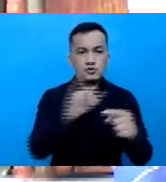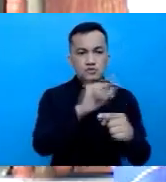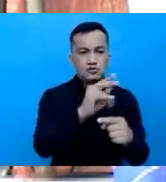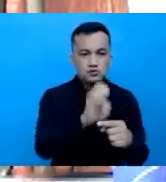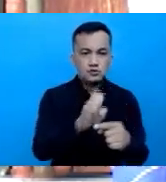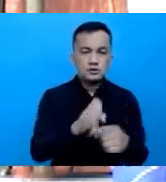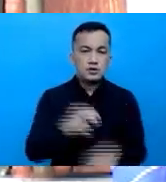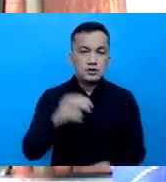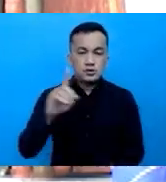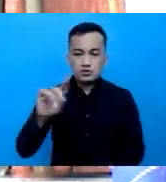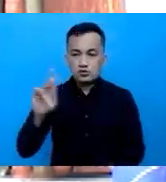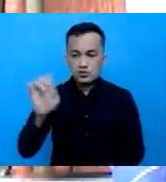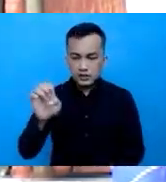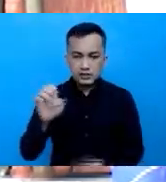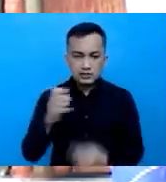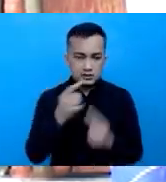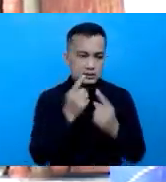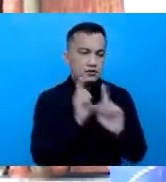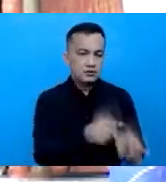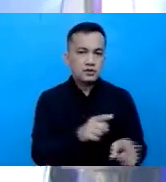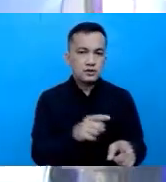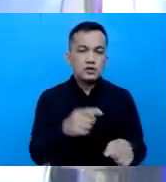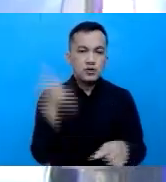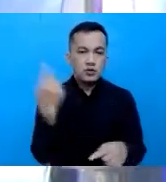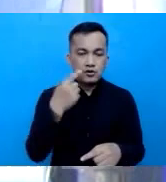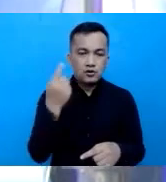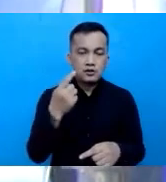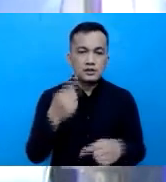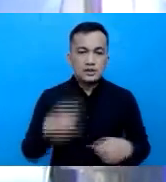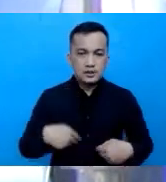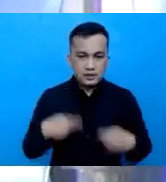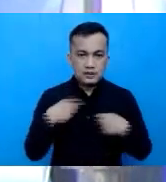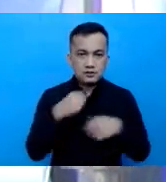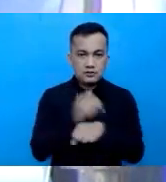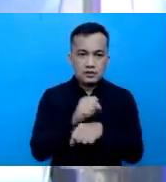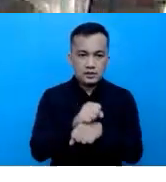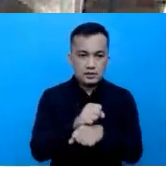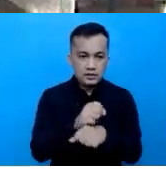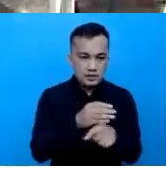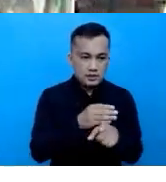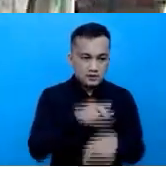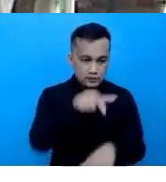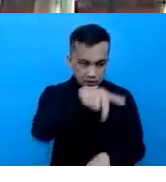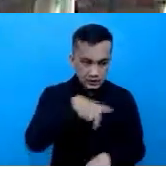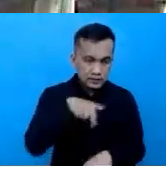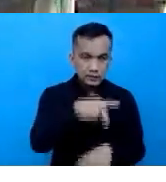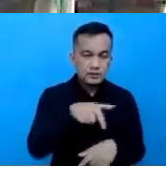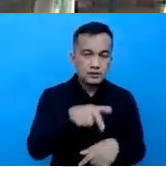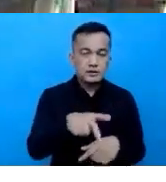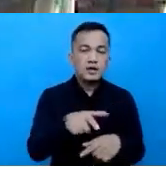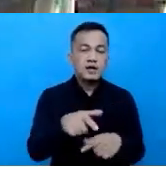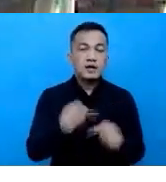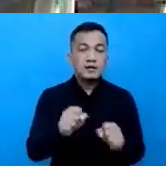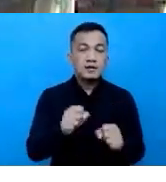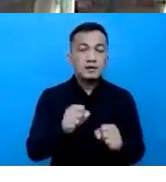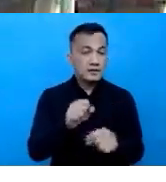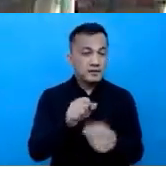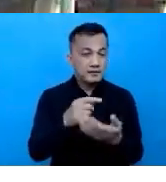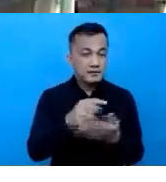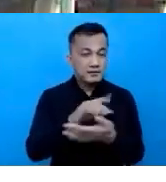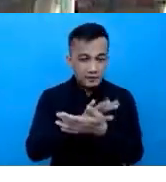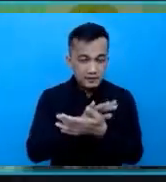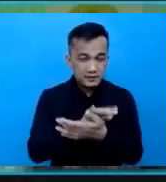tanging mga health workers na may direct contact sa COVID-19 patients lang ang entitled na makatanggap ng risk allowances. Meron po